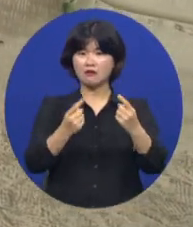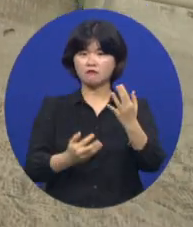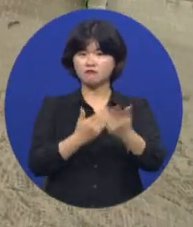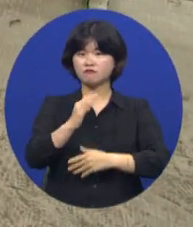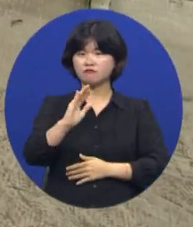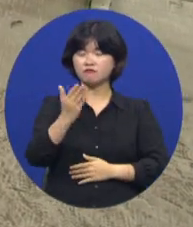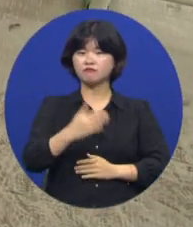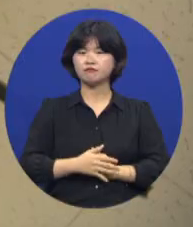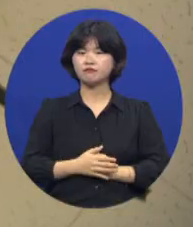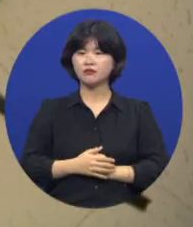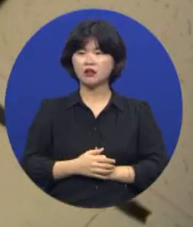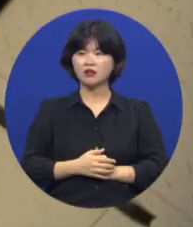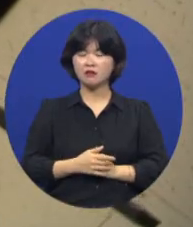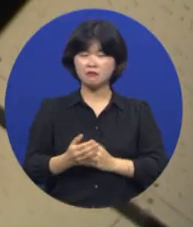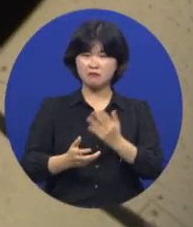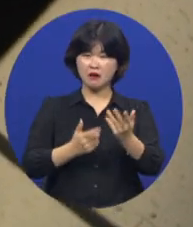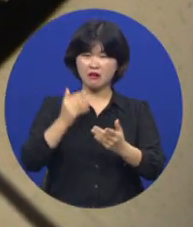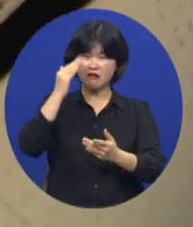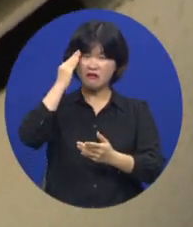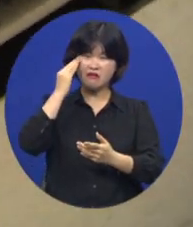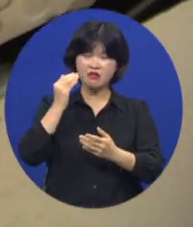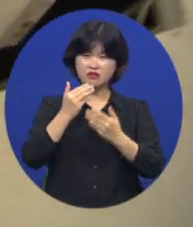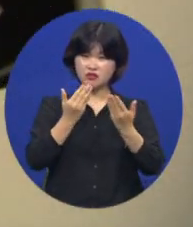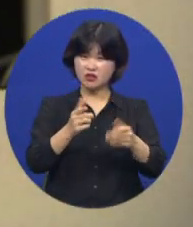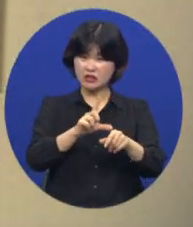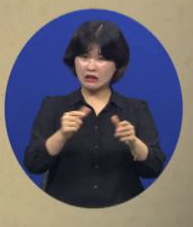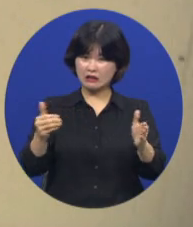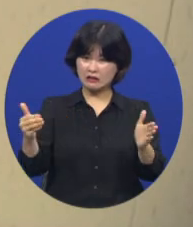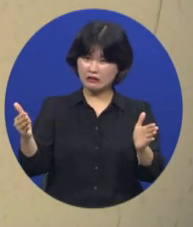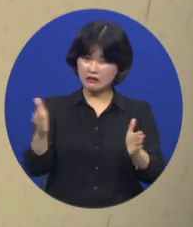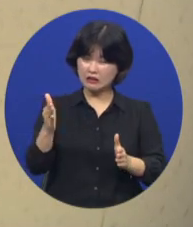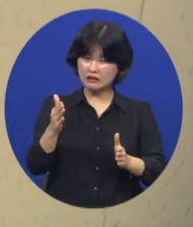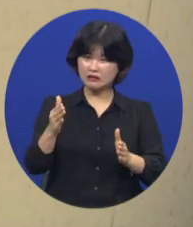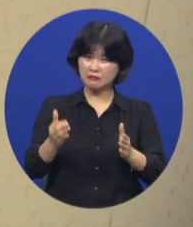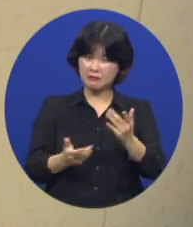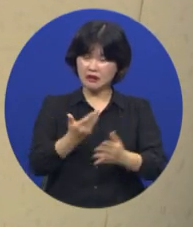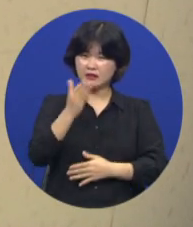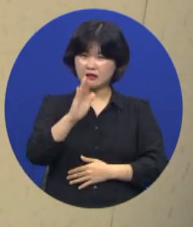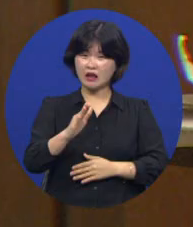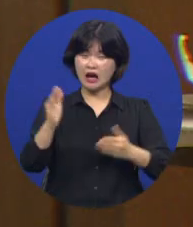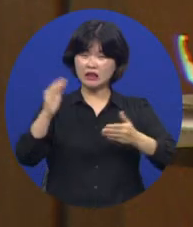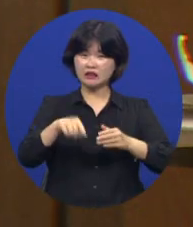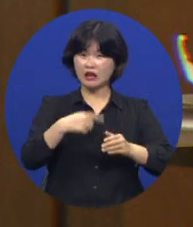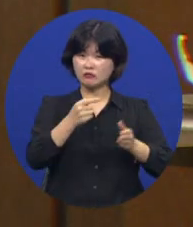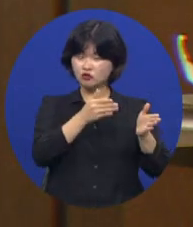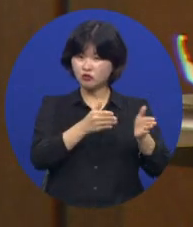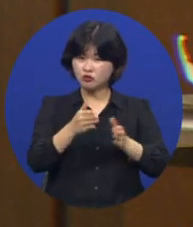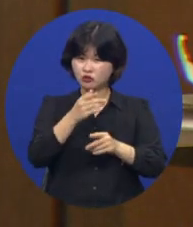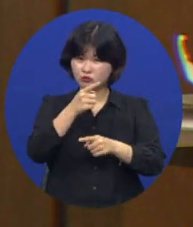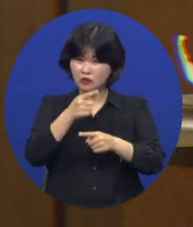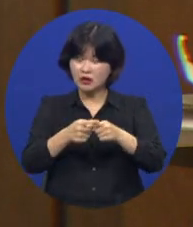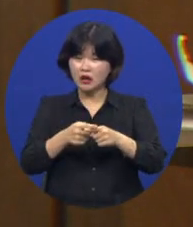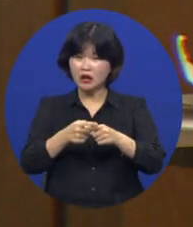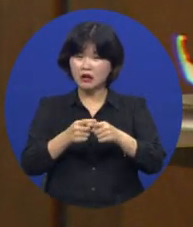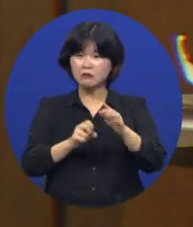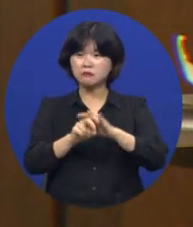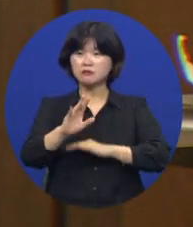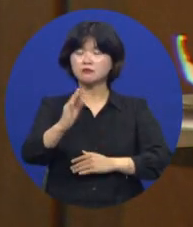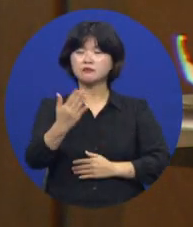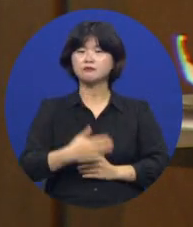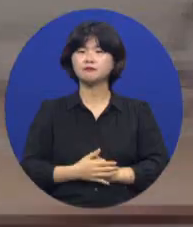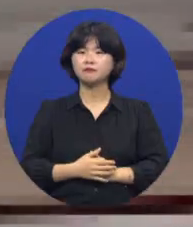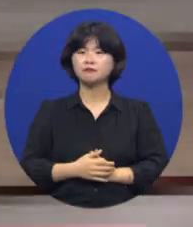발생했습니다. 화염과 연기는 쉬는 시간이 끝날쯤 치솟았는데 학생들은 다음 수업을 준비하다 급히